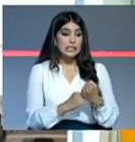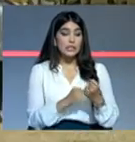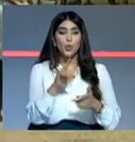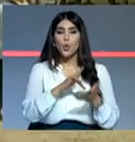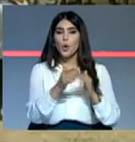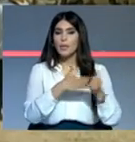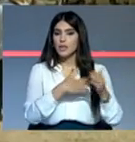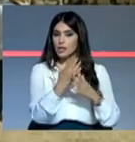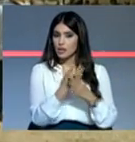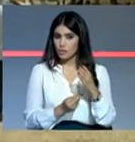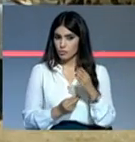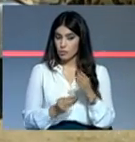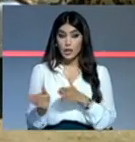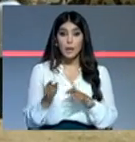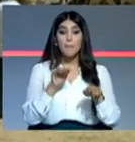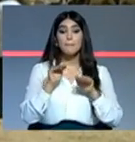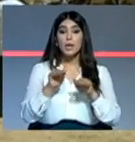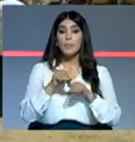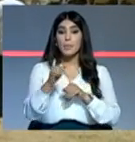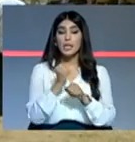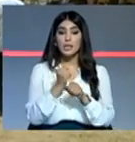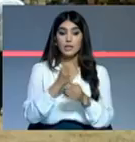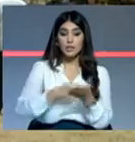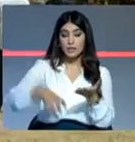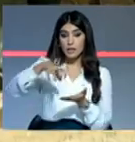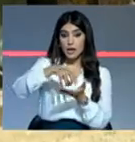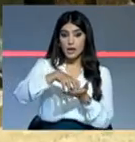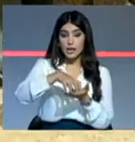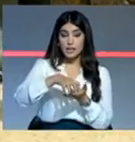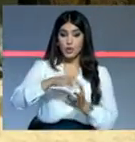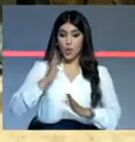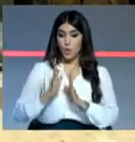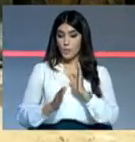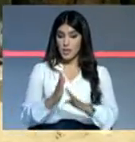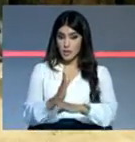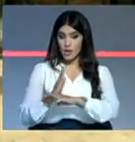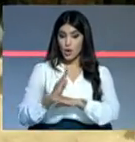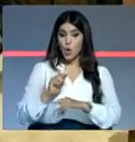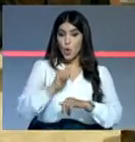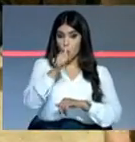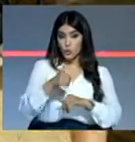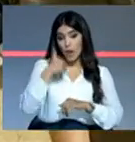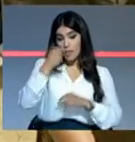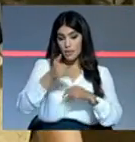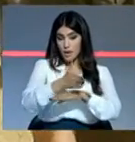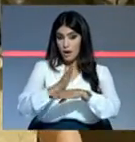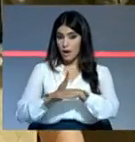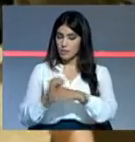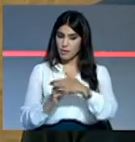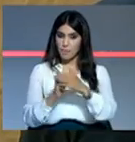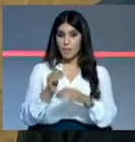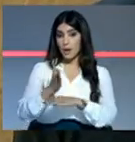في اثناء يتوصلوا العمل وعلى تركيز المستشفى العسكري الذي سيكون جاهزا غدا الاثنين على اقصى